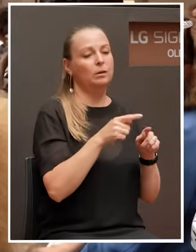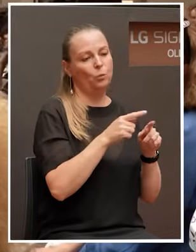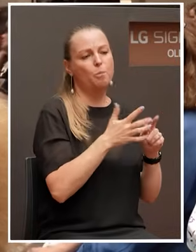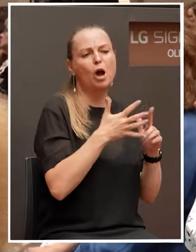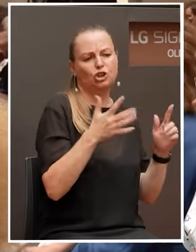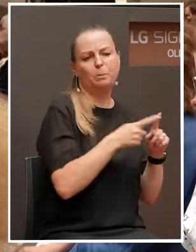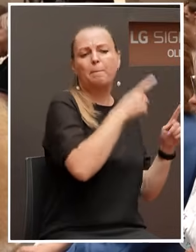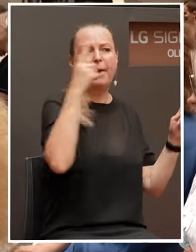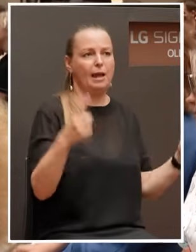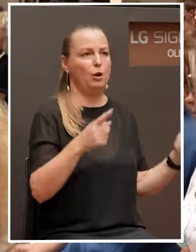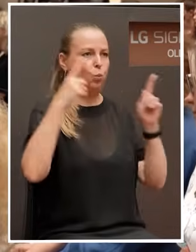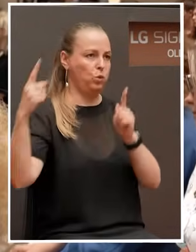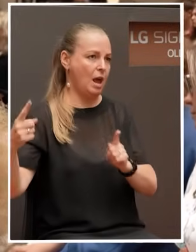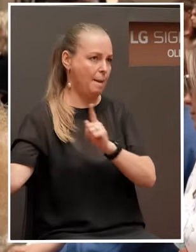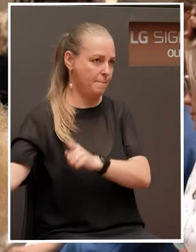периодами,